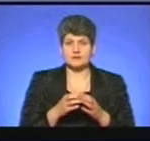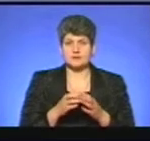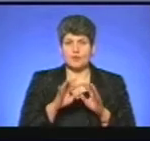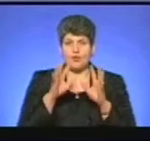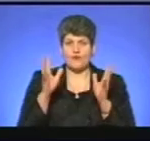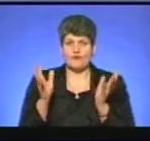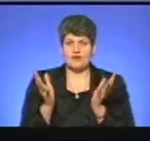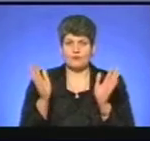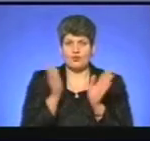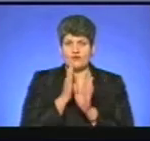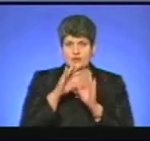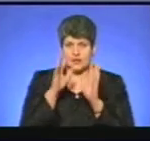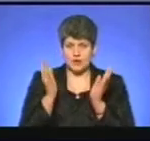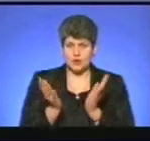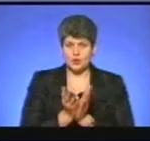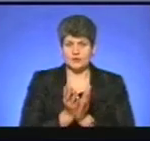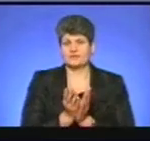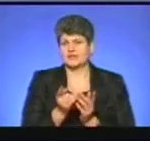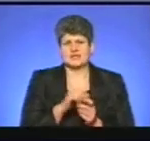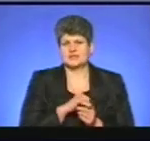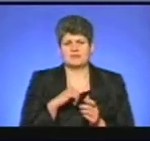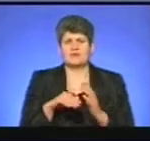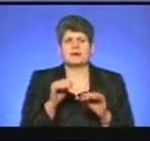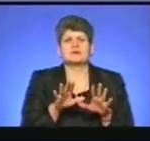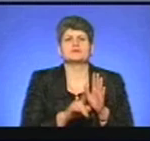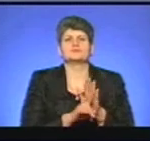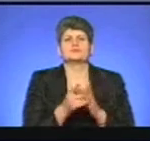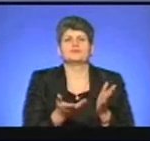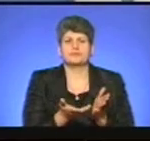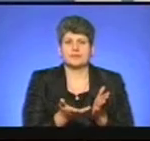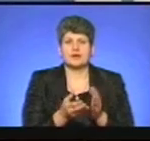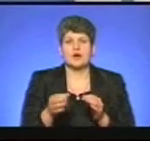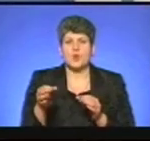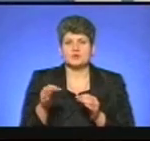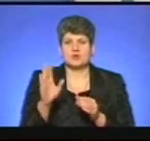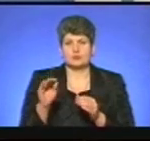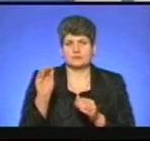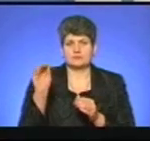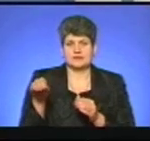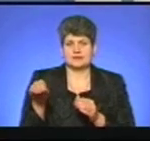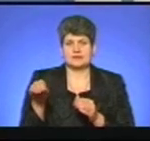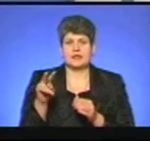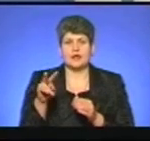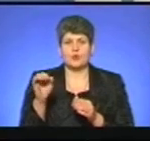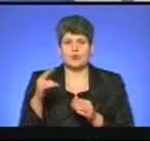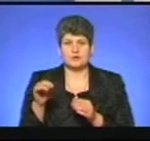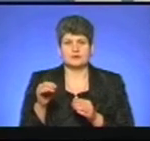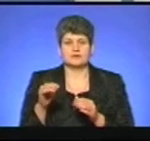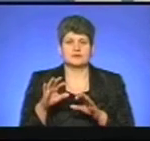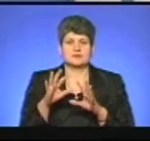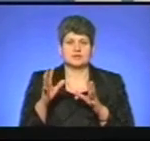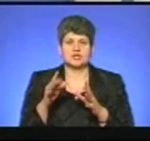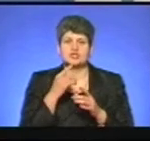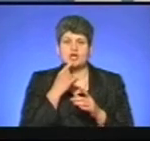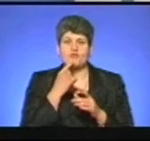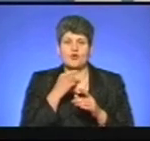Вони стартують. Точка старту будь-яка, вони самі вибирають собі точку старту. На озері буде встановлена з льоду і снігу фортеця з червоними